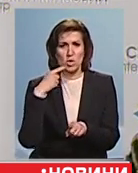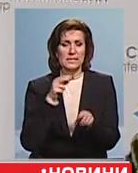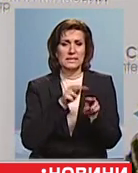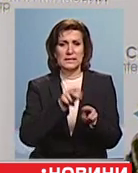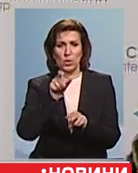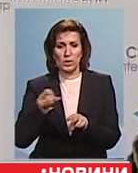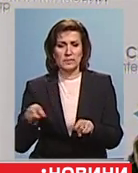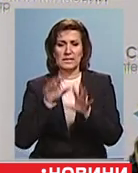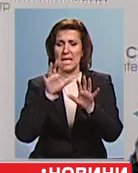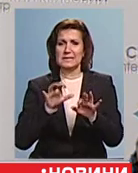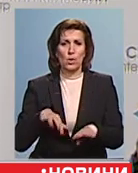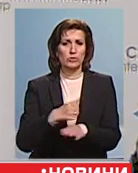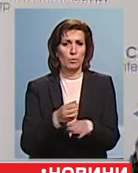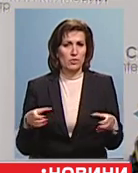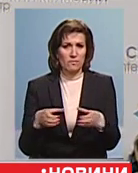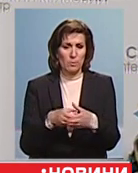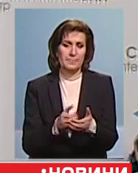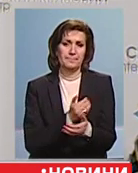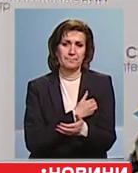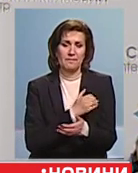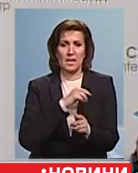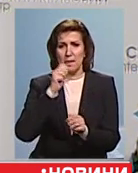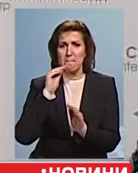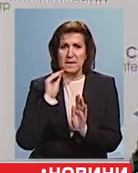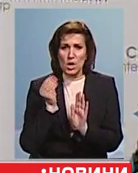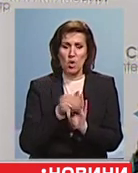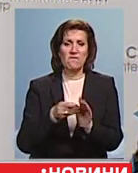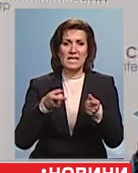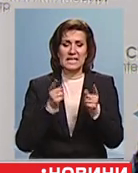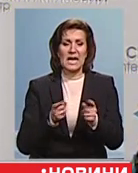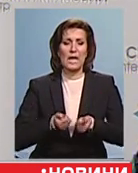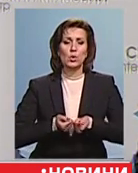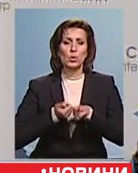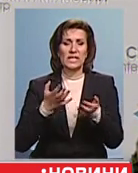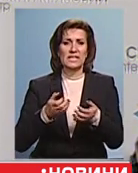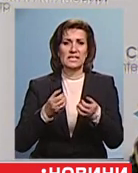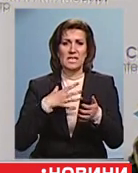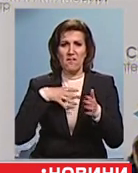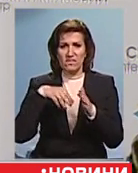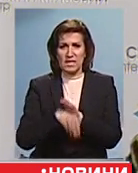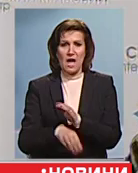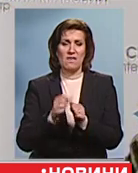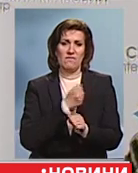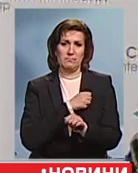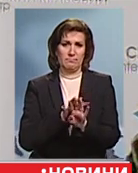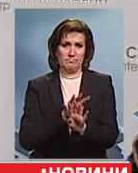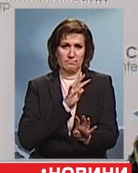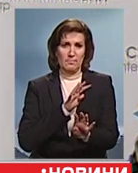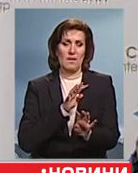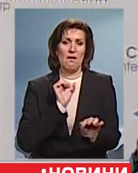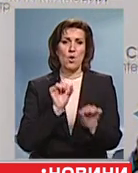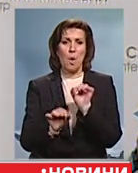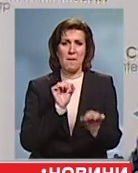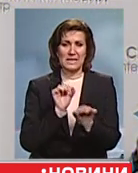куратори незаконних збройних формувань намагаються приховати реальну кількість втрат в лавах бойовиків.